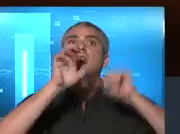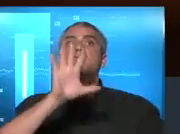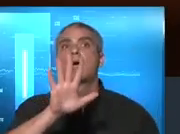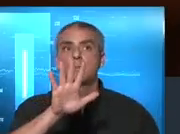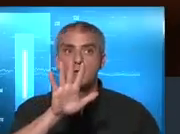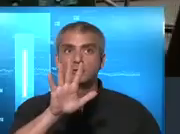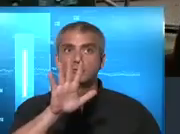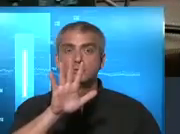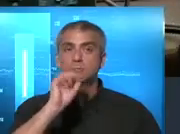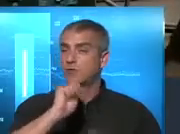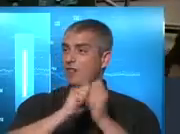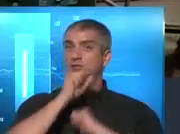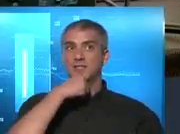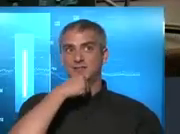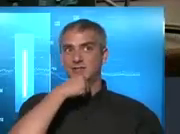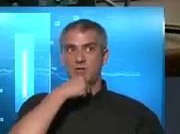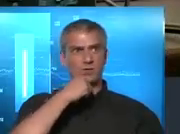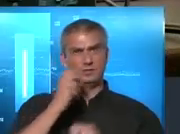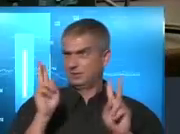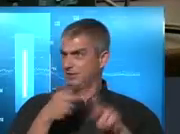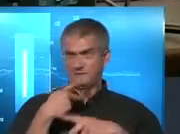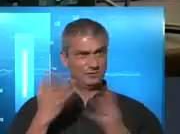1985. לשנות ההיסטוריה הרחוקה זה בכלל אפילו לא בא